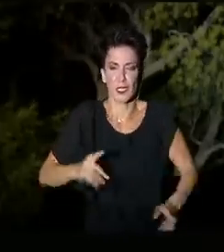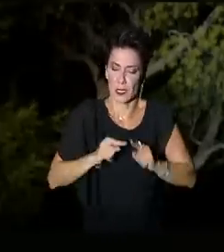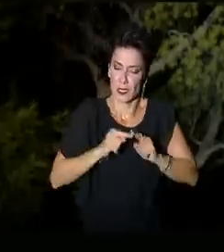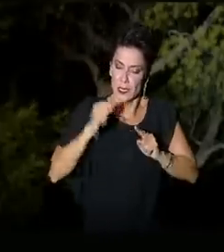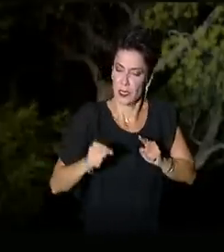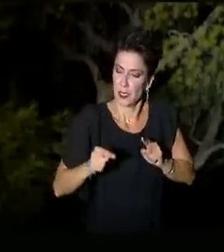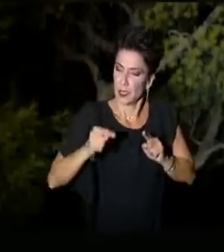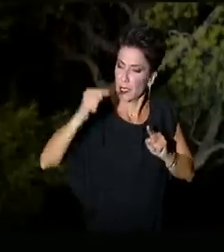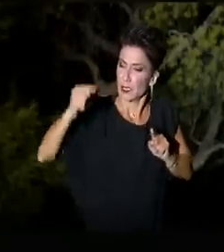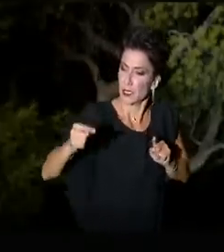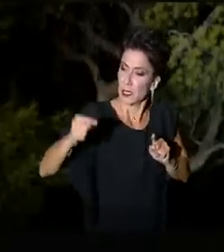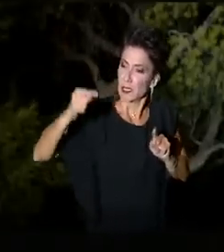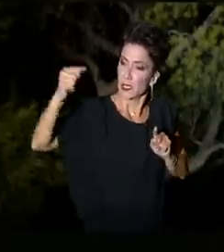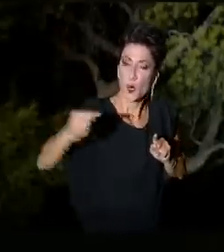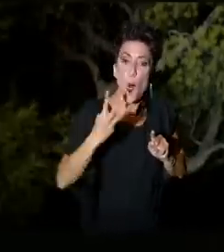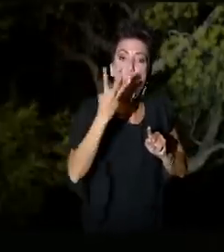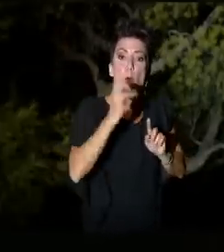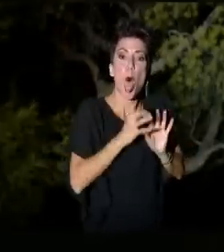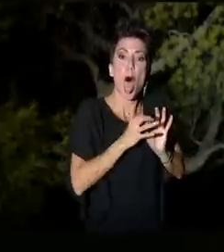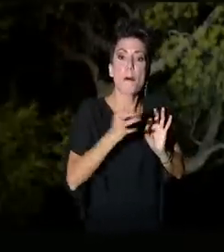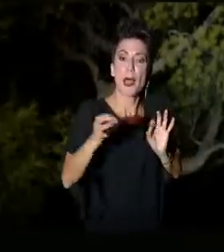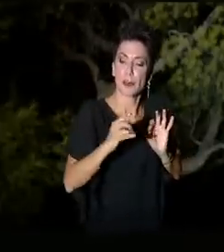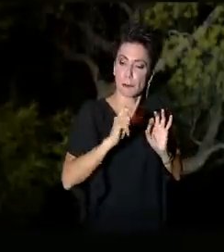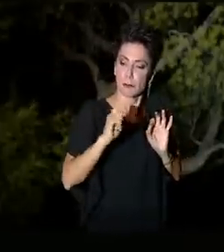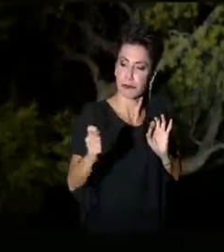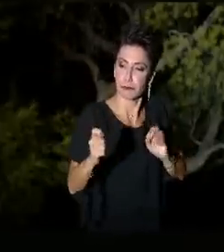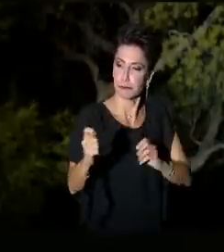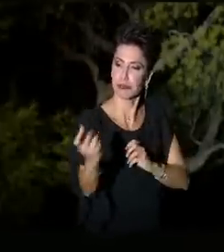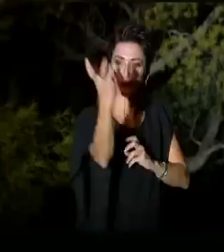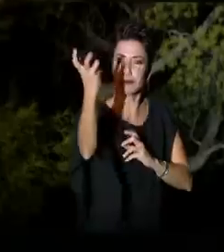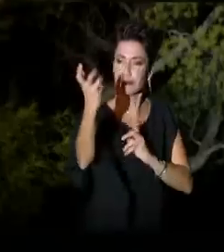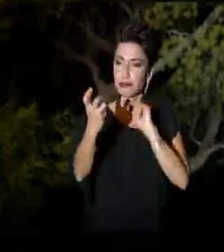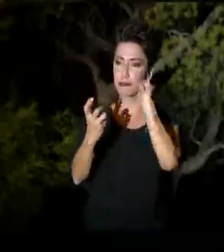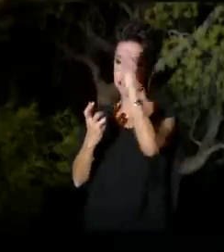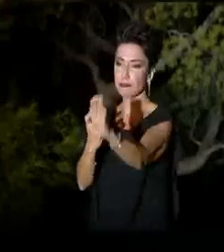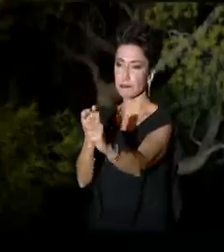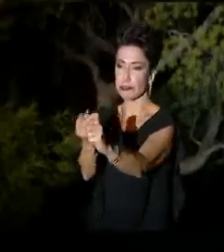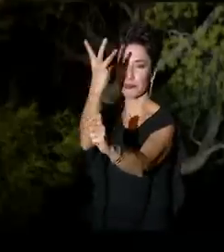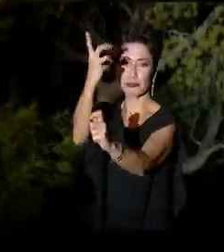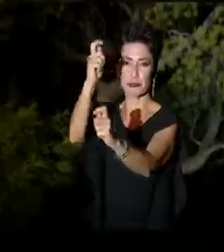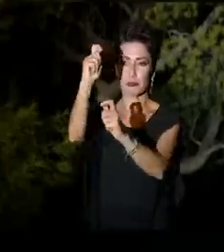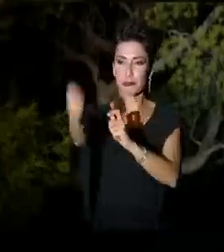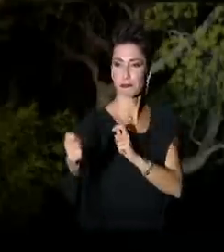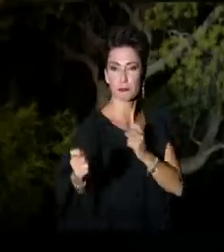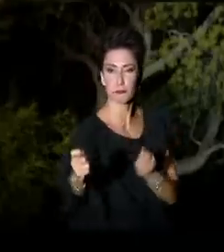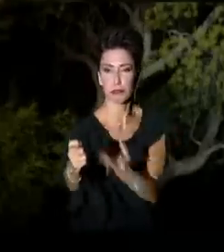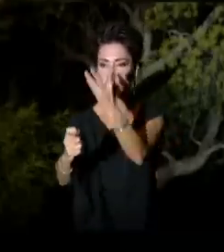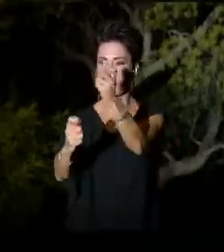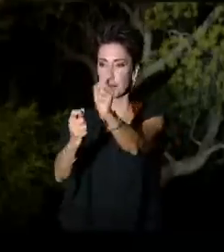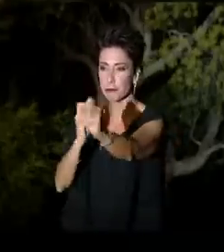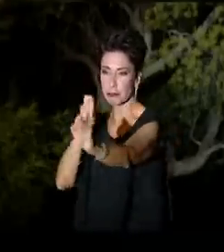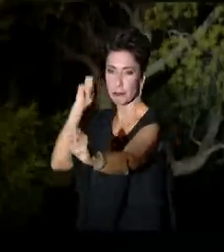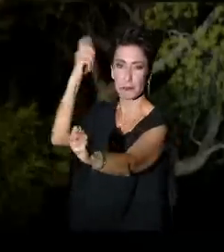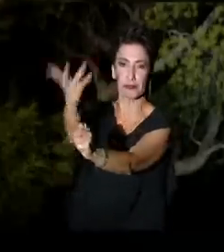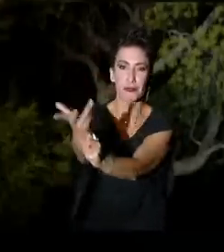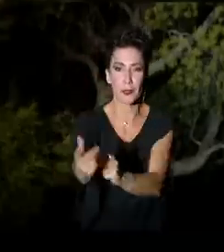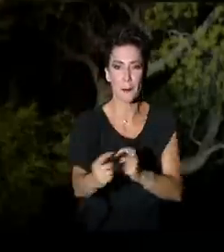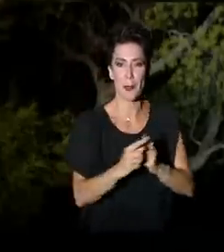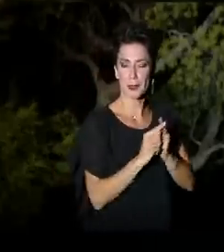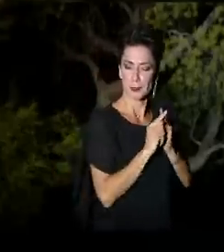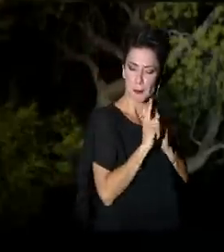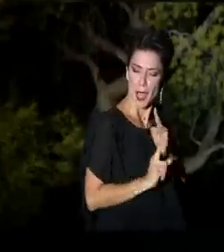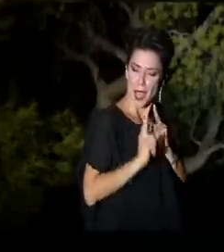να παραδώσει τον δαυλό στον επόμενο. Κι έτσι απλωνόταν μία